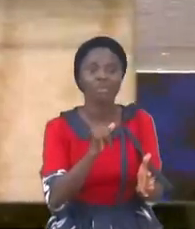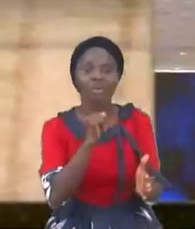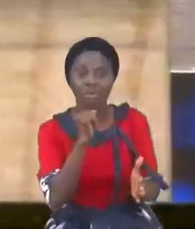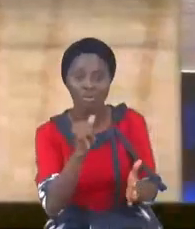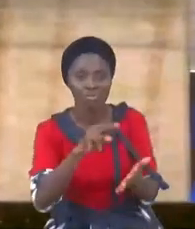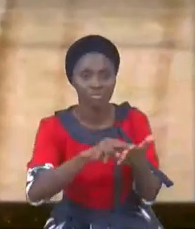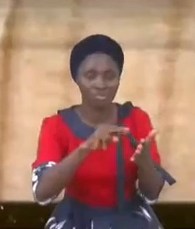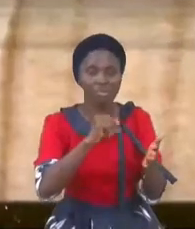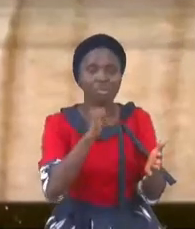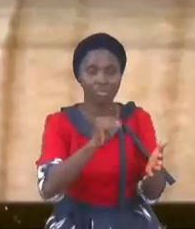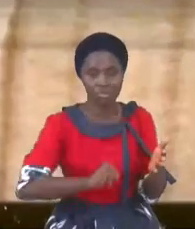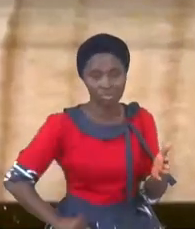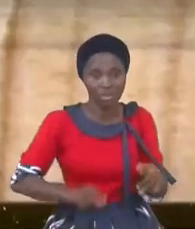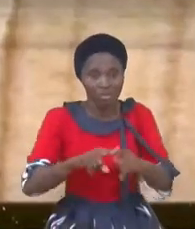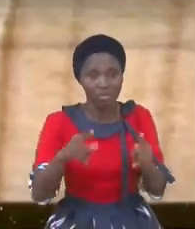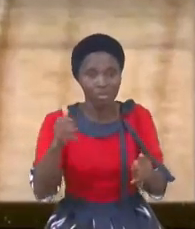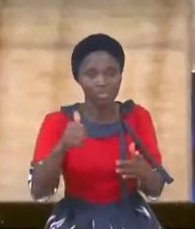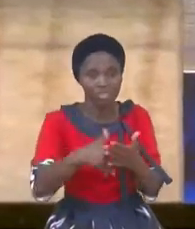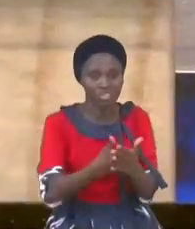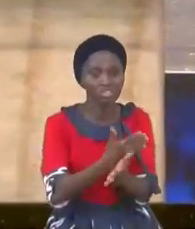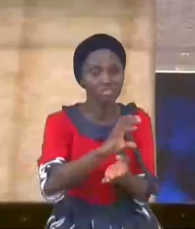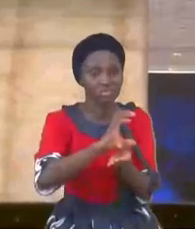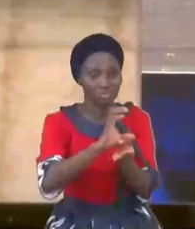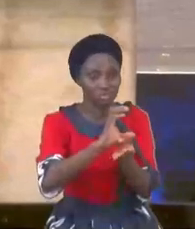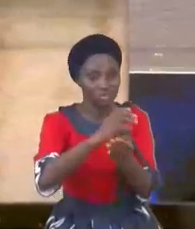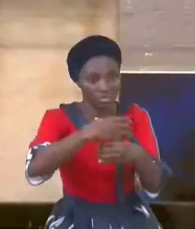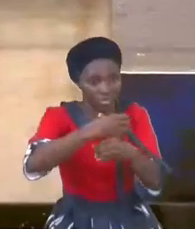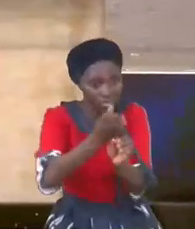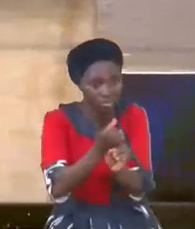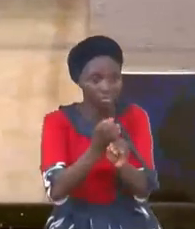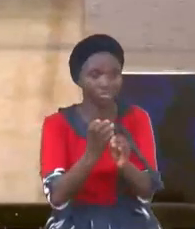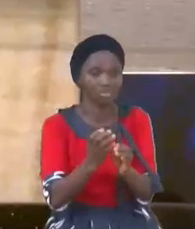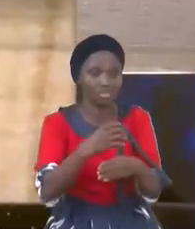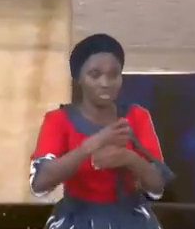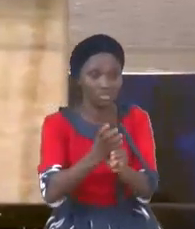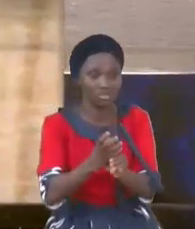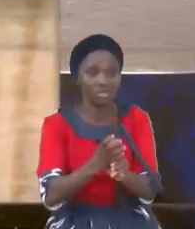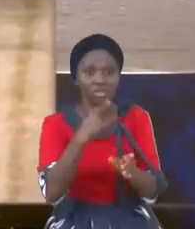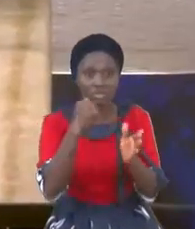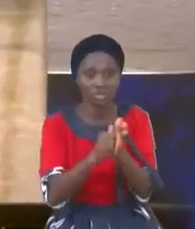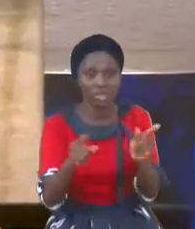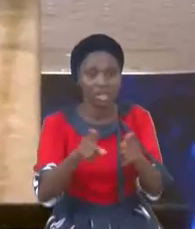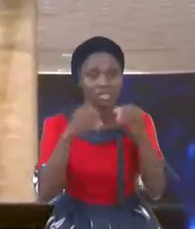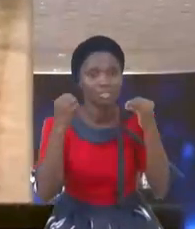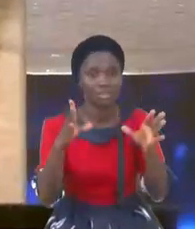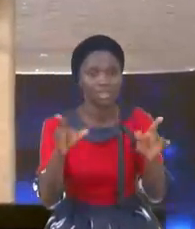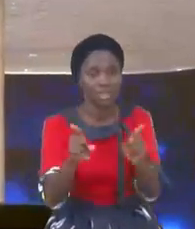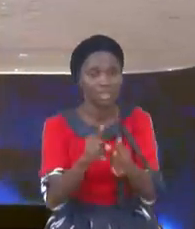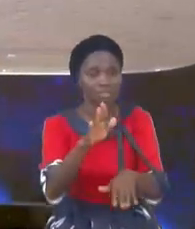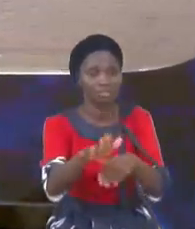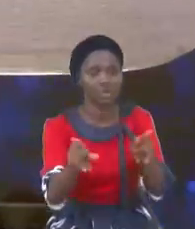nouvelle créature. Verset 16. Paix et miséricorde sur tous ceux qui suivront